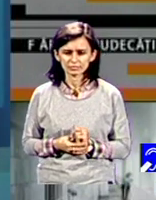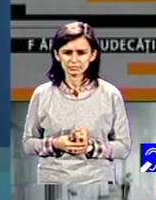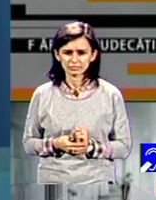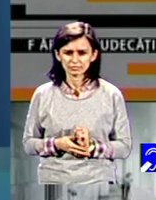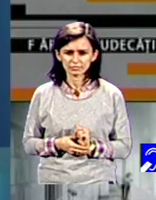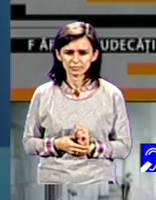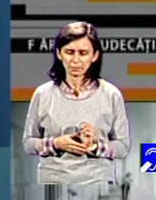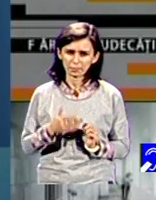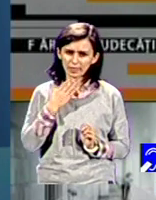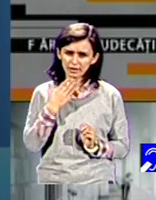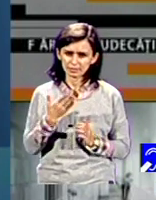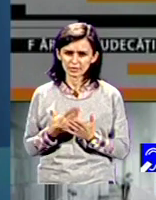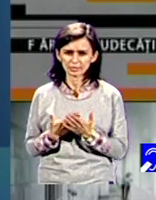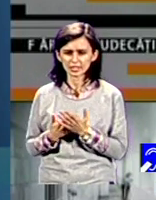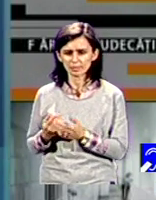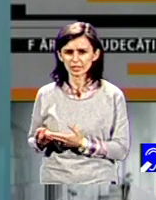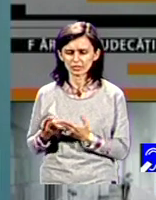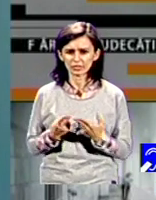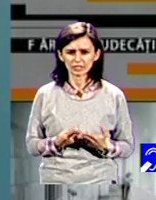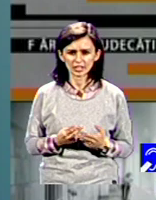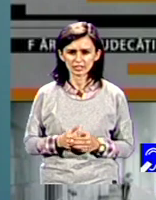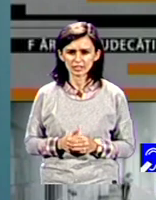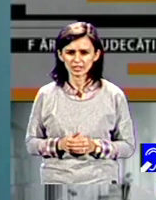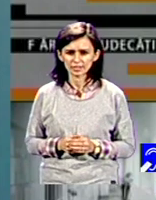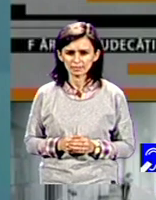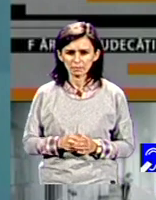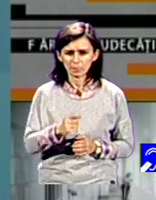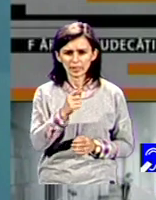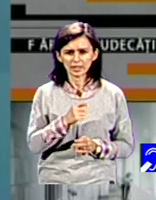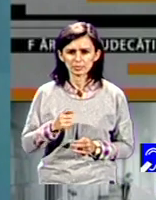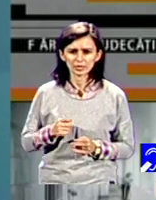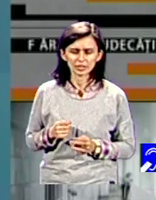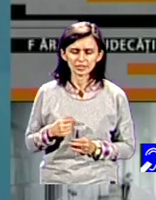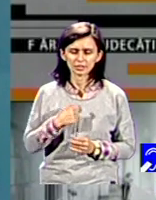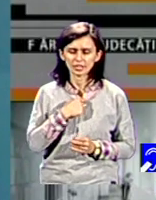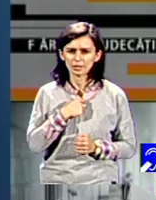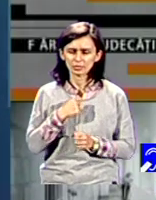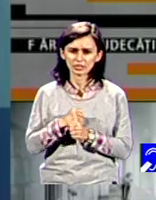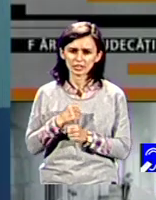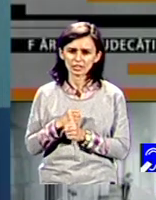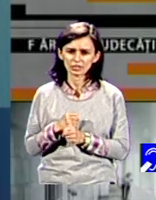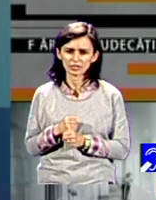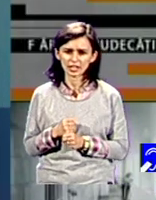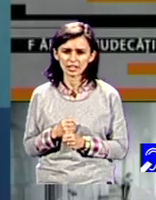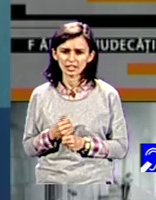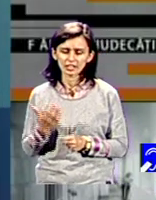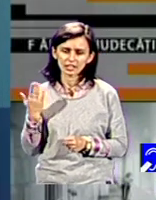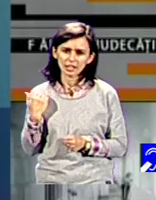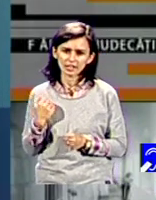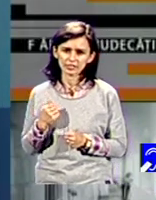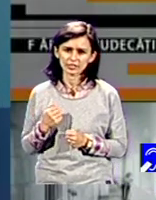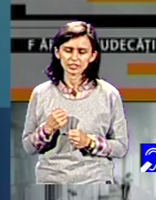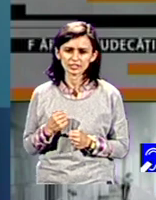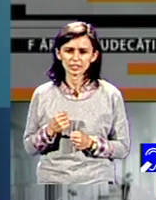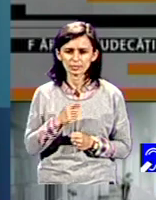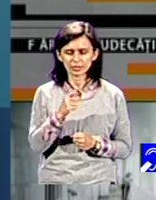Mulțumesc de invitație dar proiect potlucra.eu a fost așa Copilul meu de suflet Acum ceva